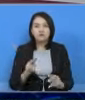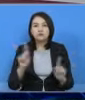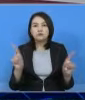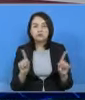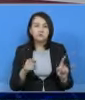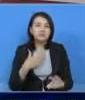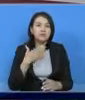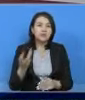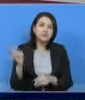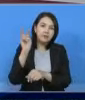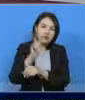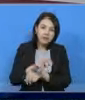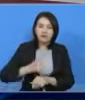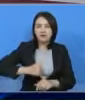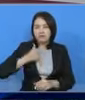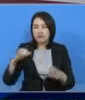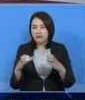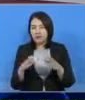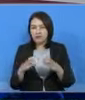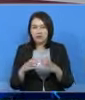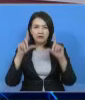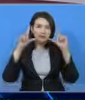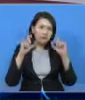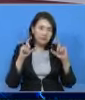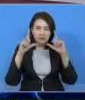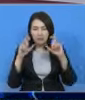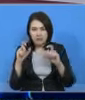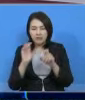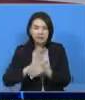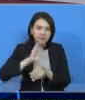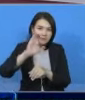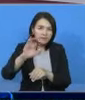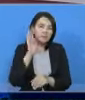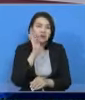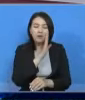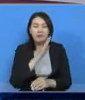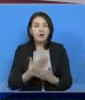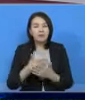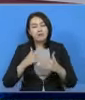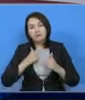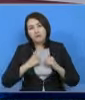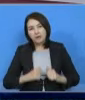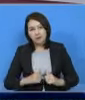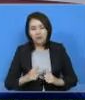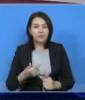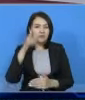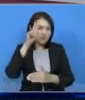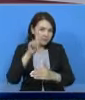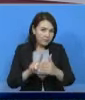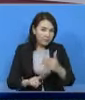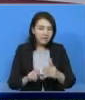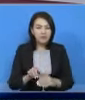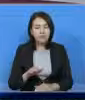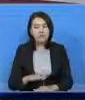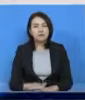как. Я прихожу в воинскую часть, делаю какие-то фотографии, отправляю мамам, чтобы они были спокойны, что у ребят